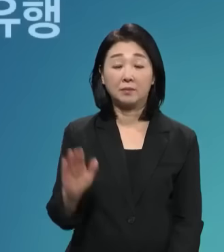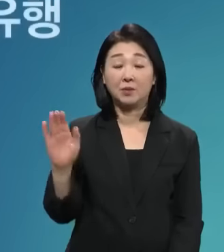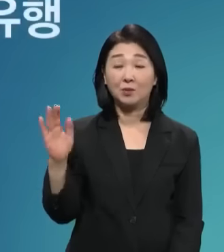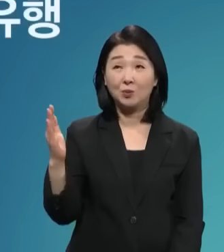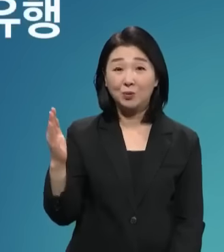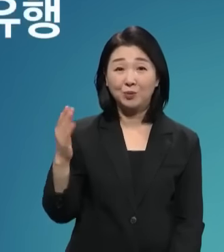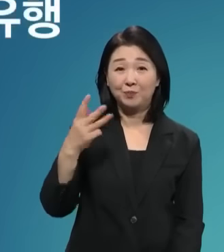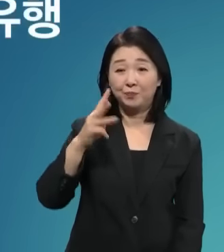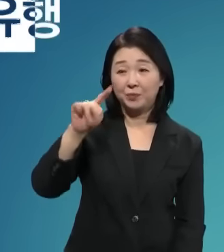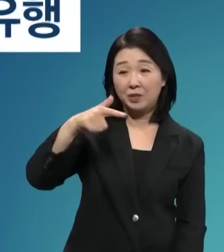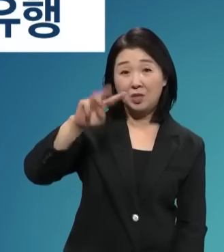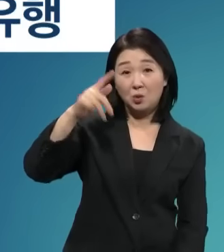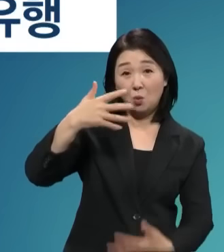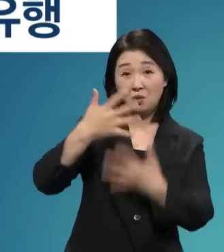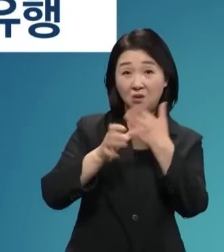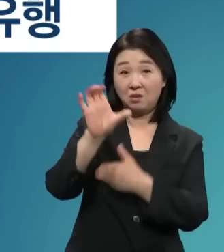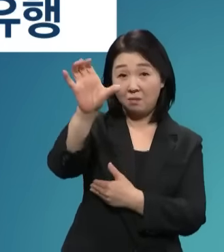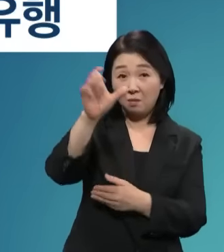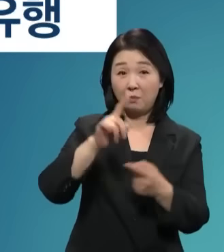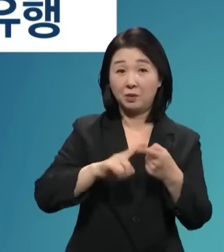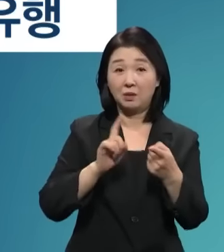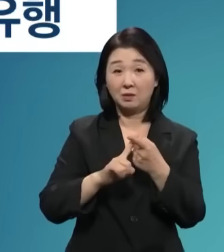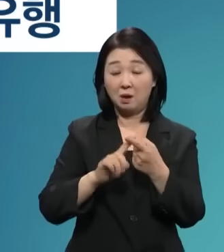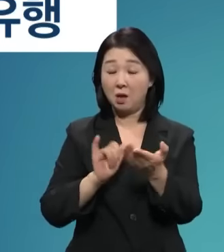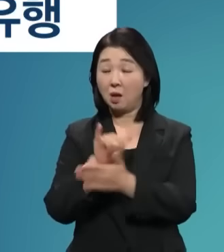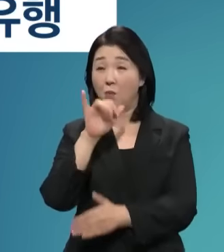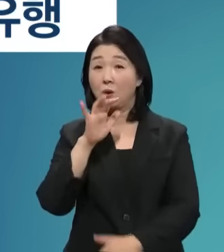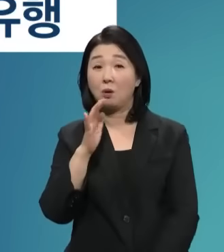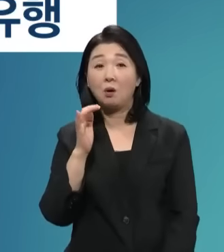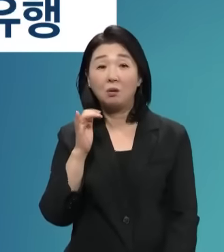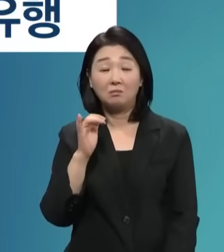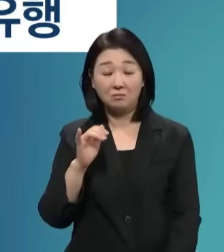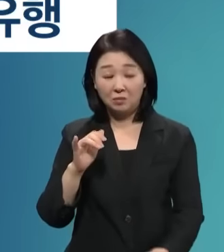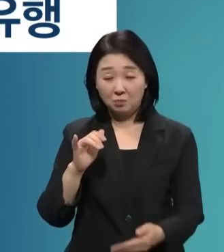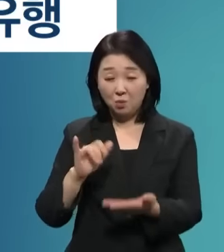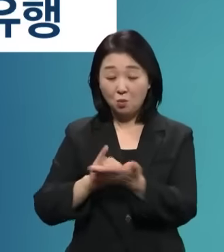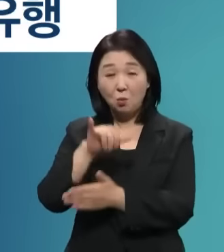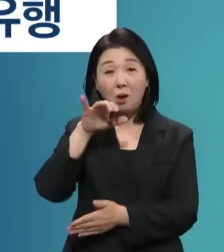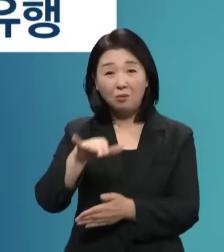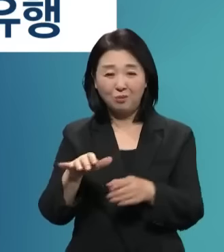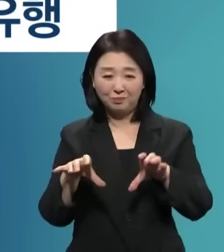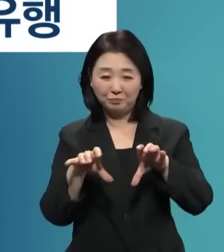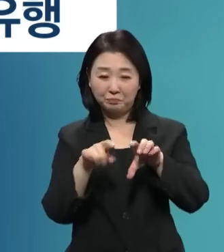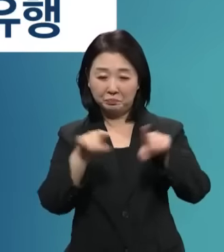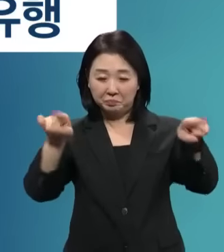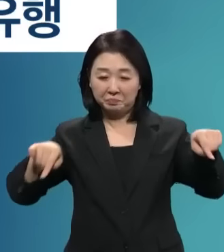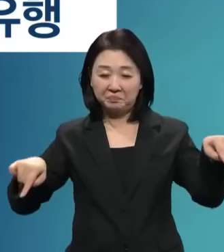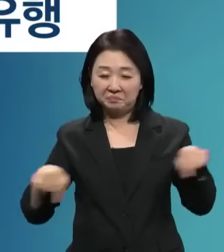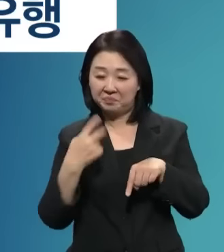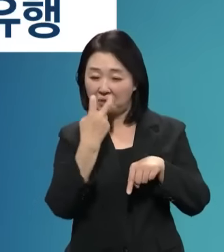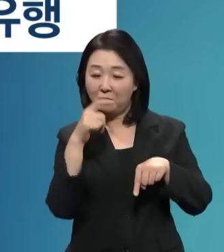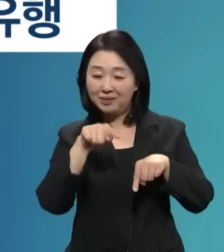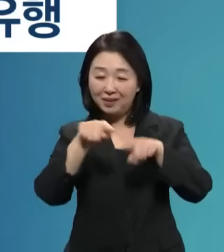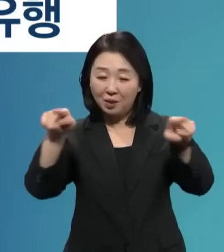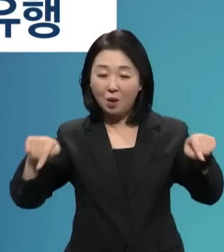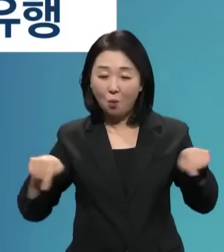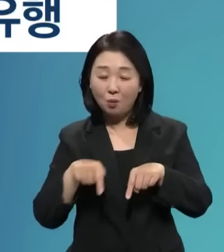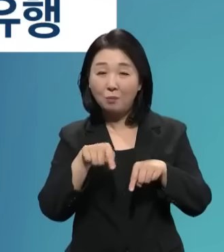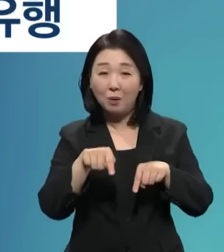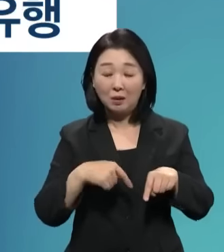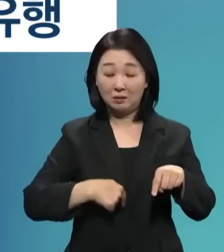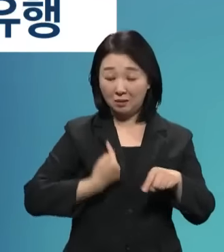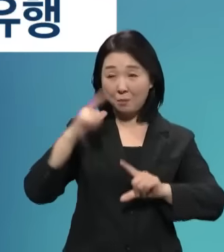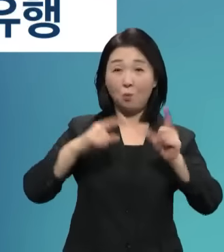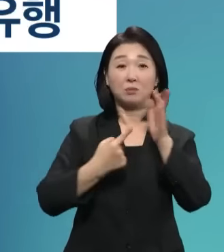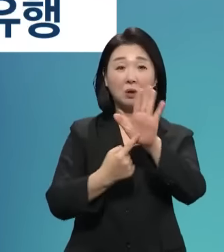최근 틱톡을 중심으로 해외에서 공항 트레이 꾸미기가 유행입니다. 공항 보안 검색대에 올려놓는 트레이로 연출을 하는